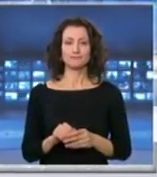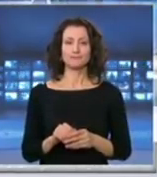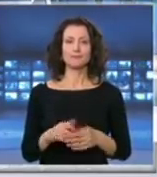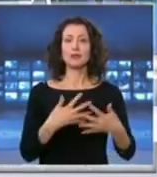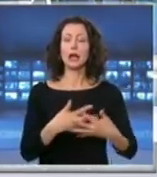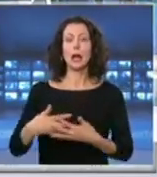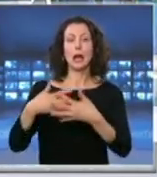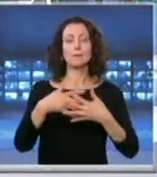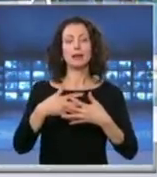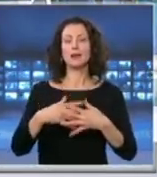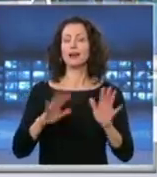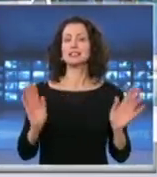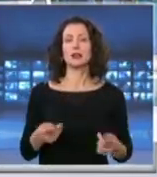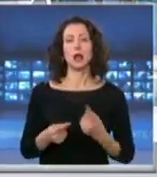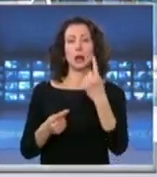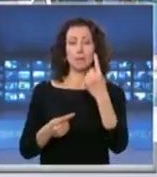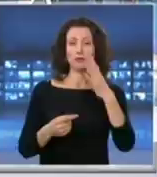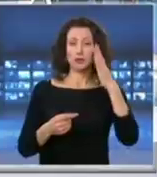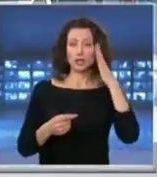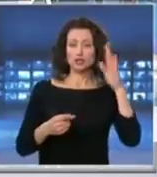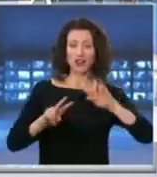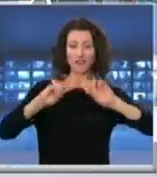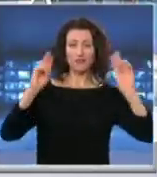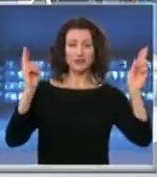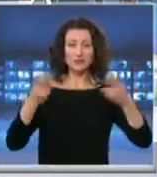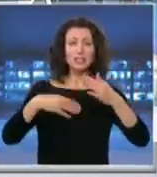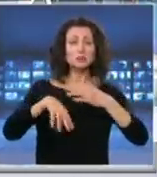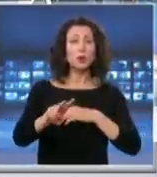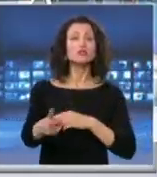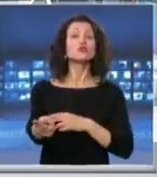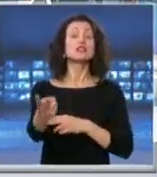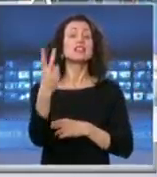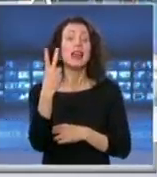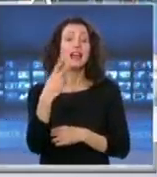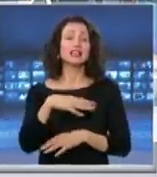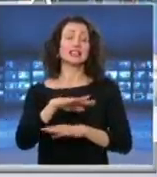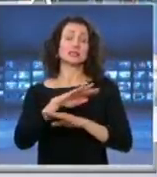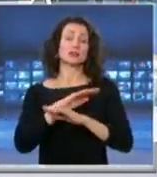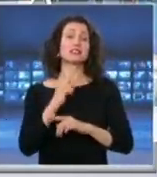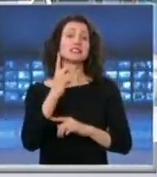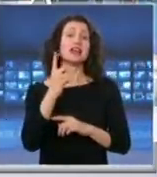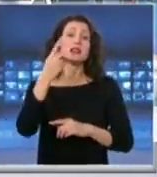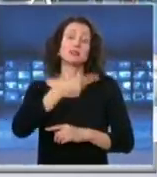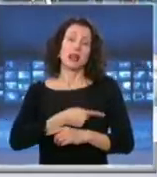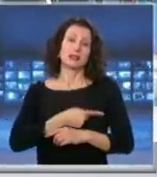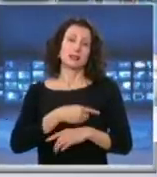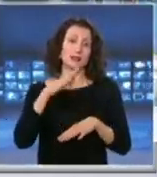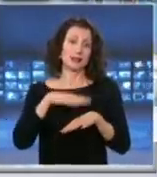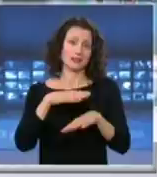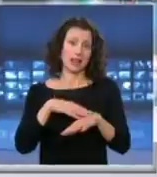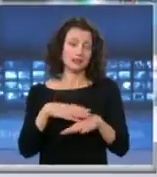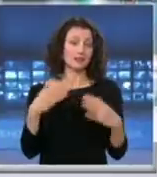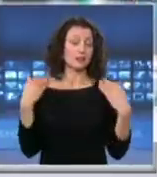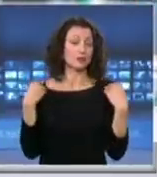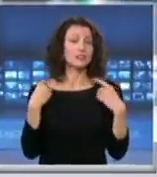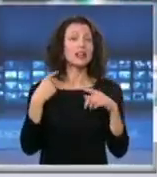Съединените щати станаха първата държава в света с повече от 2000 смъртни случаи за едно денонощие. Данните на университета Джон